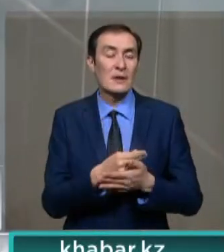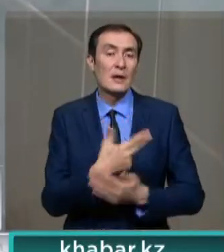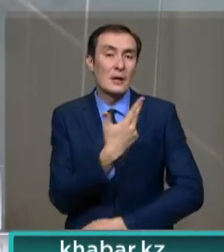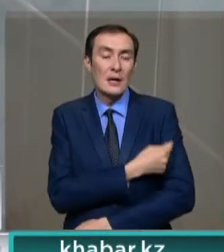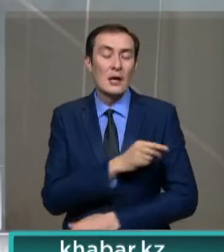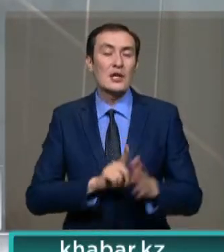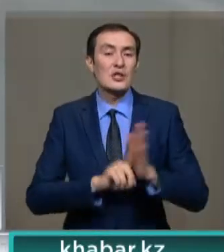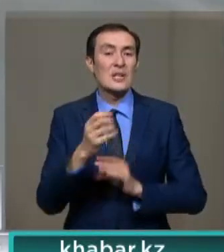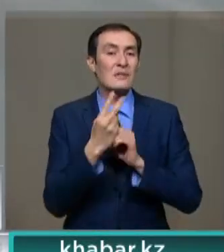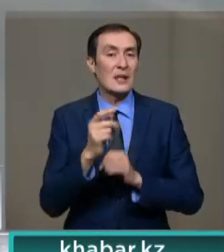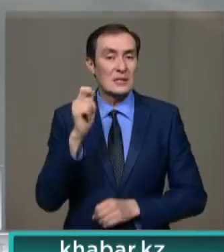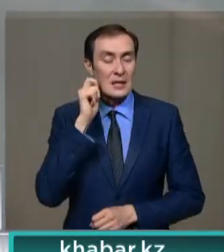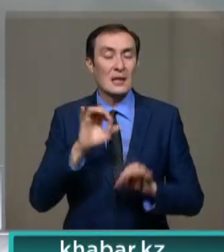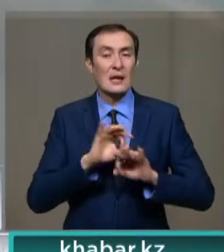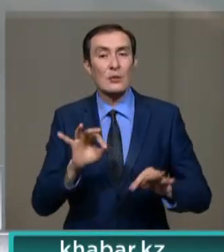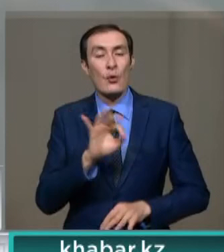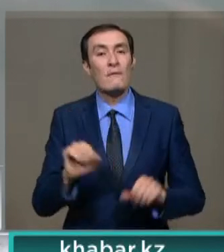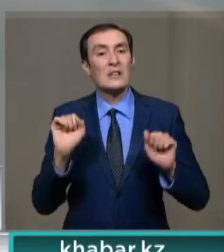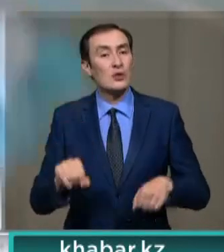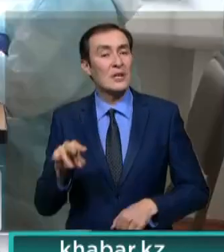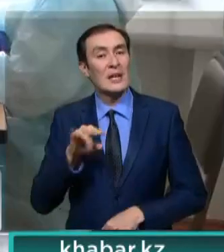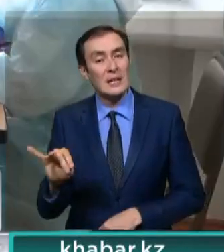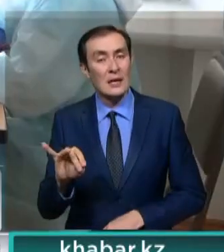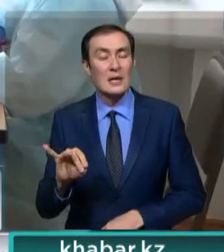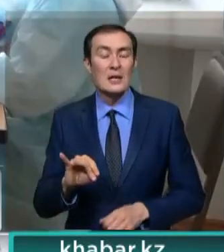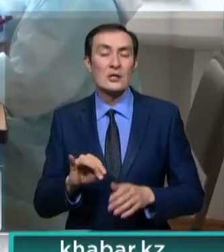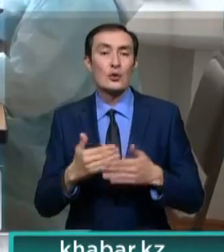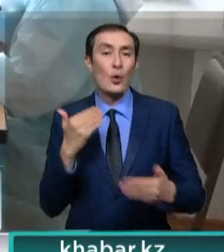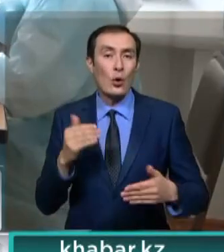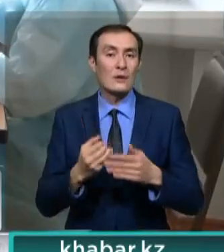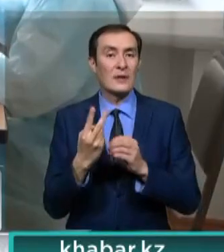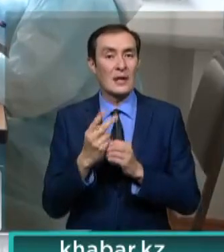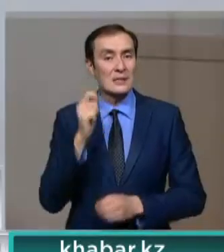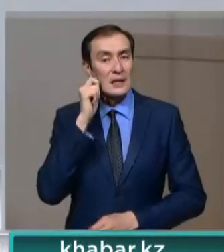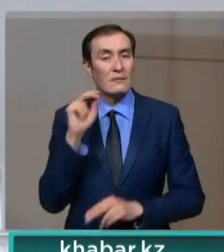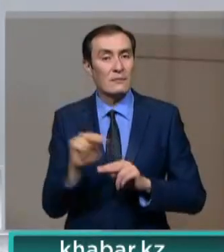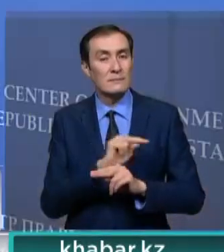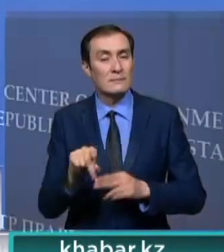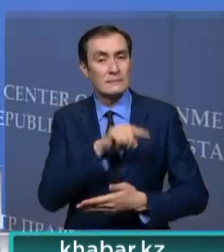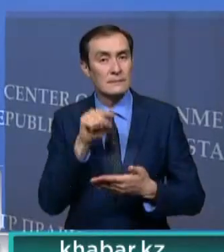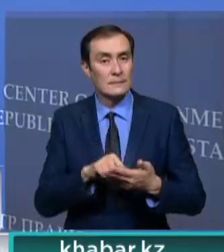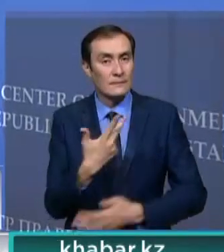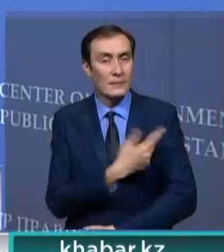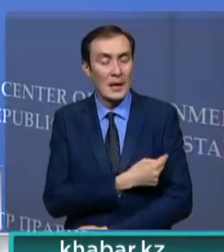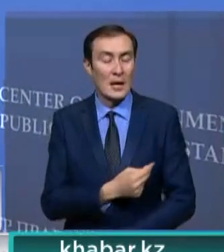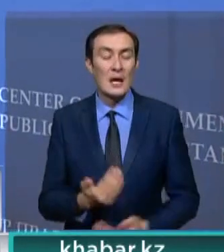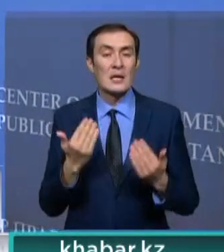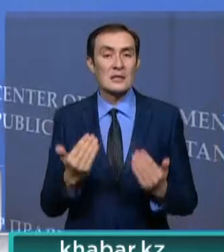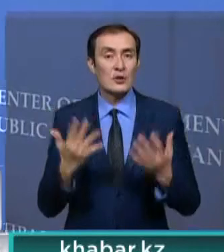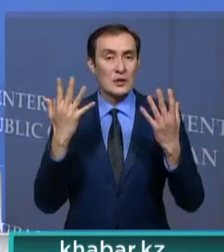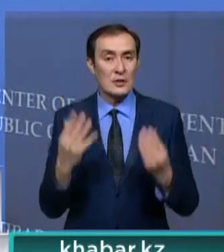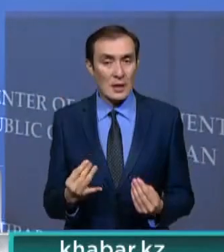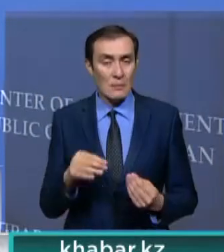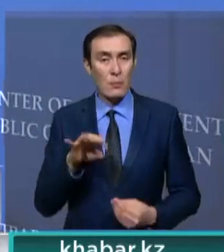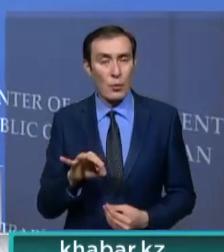12 лет. Между тем, в Минздраве рассказали, возможно ли вакцинация детей до 12 лет. На сегодня, согласно